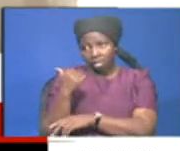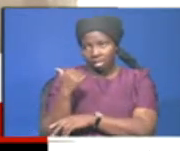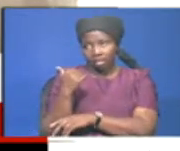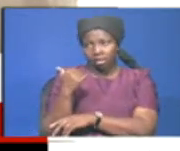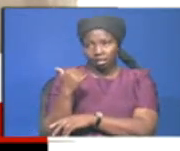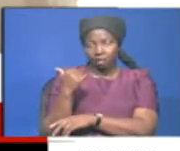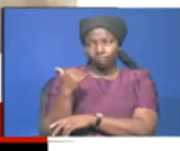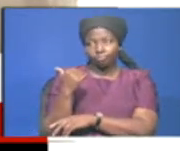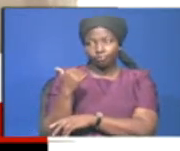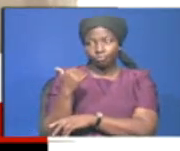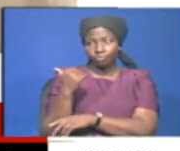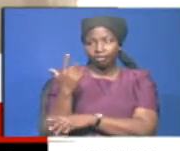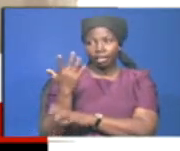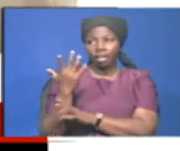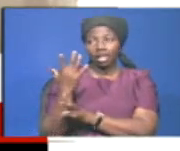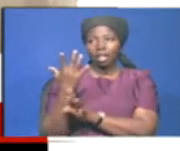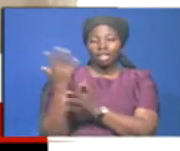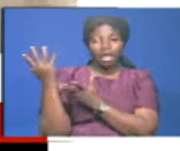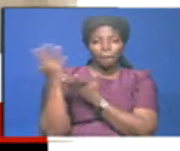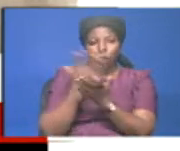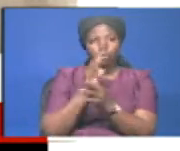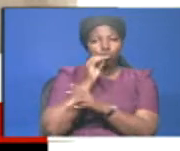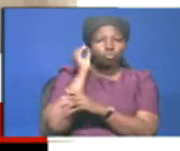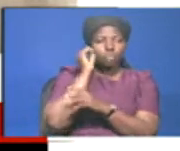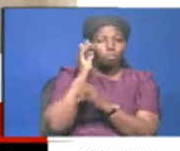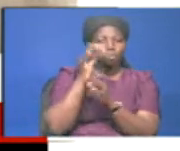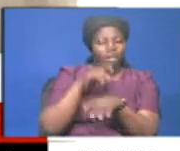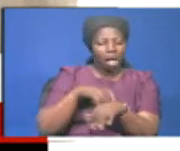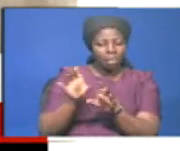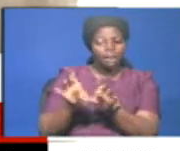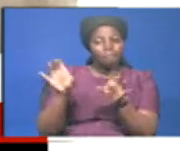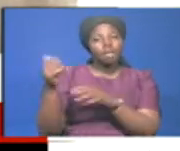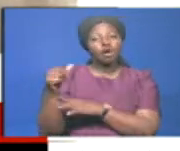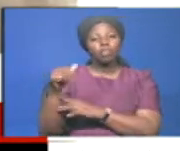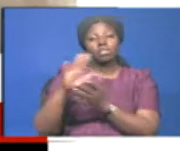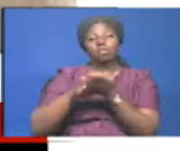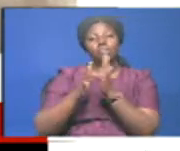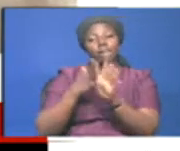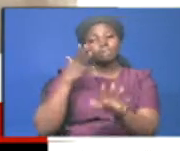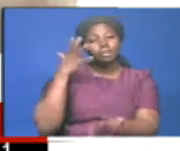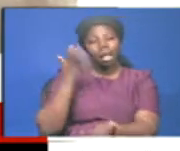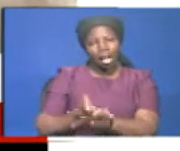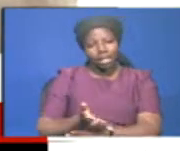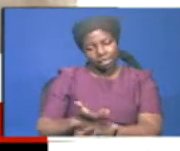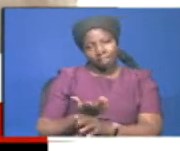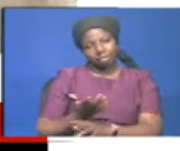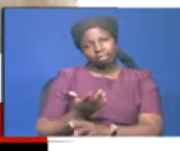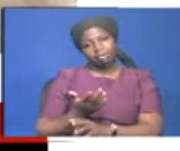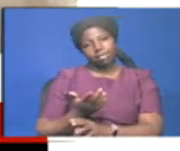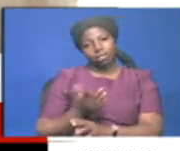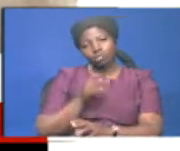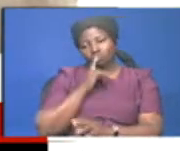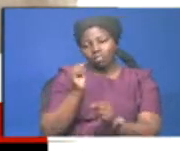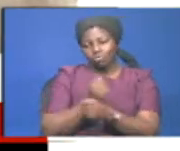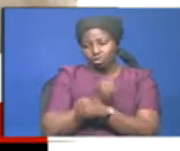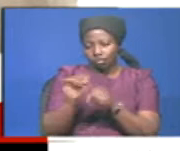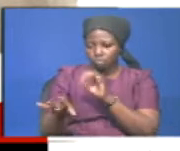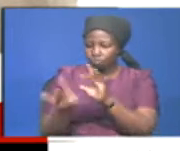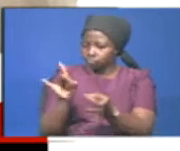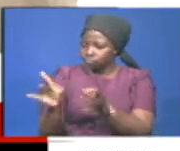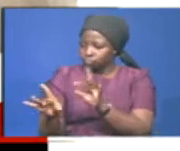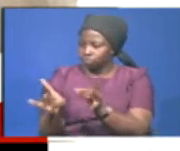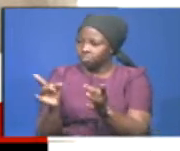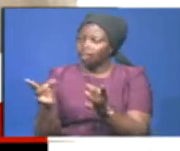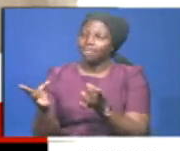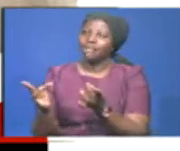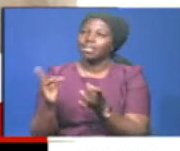kama hazijatenganishwa, inakuwa kazi kwao ya kuchukua muda mrefu, kwa hivyo hawawezi tenganisha kabisa. kwa sababu